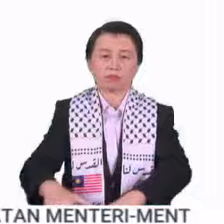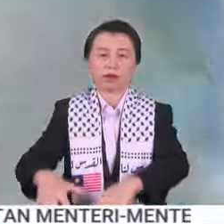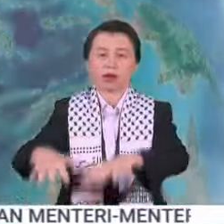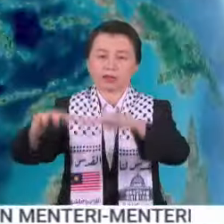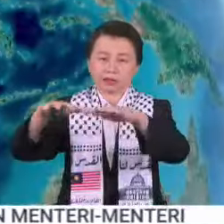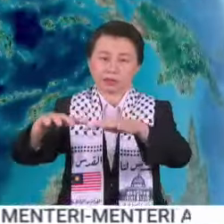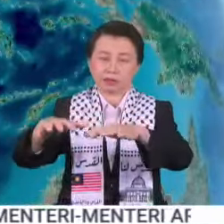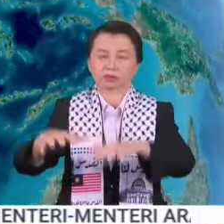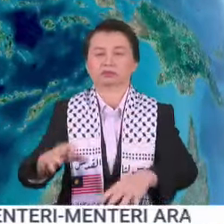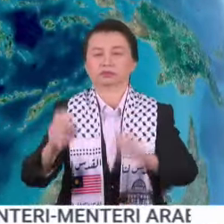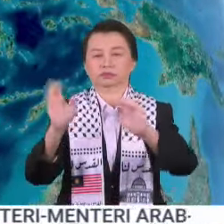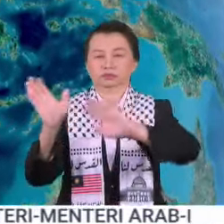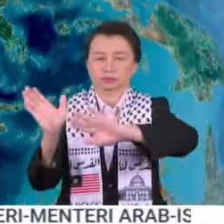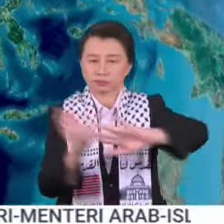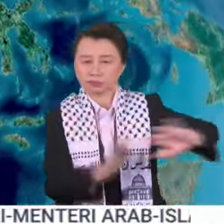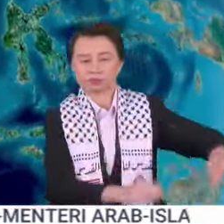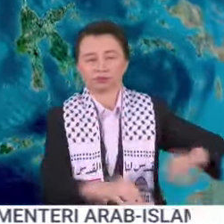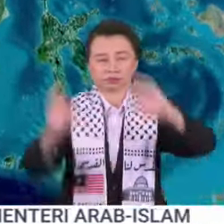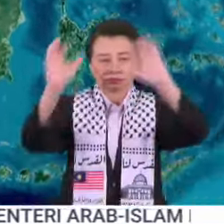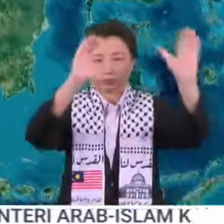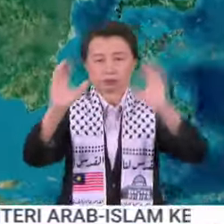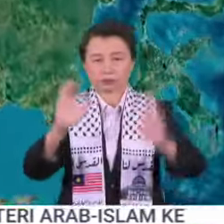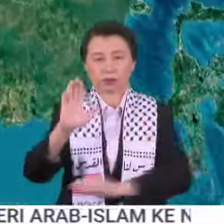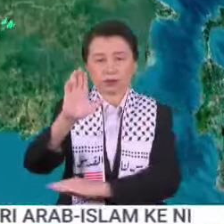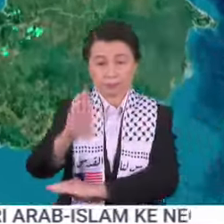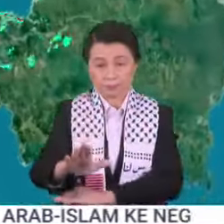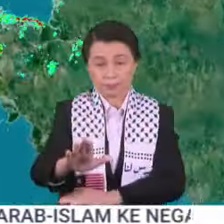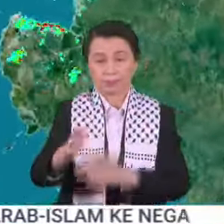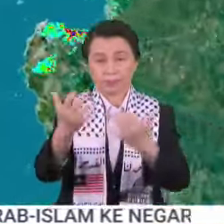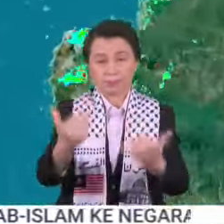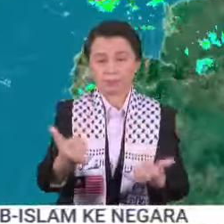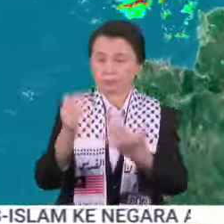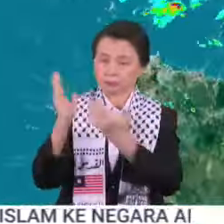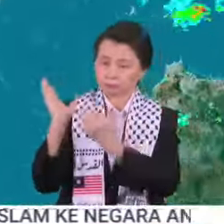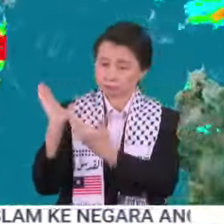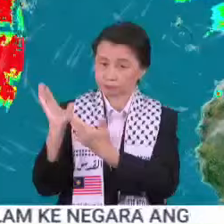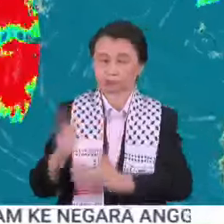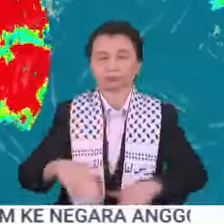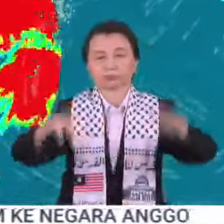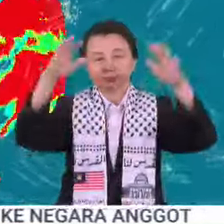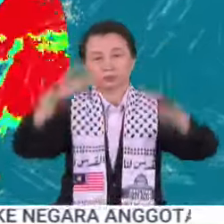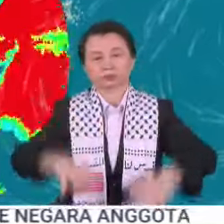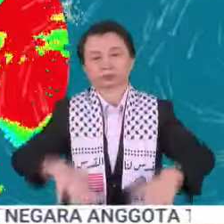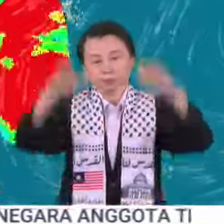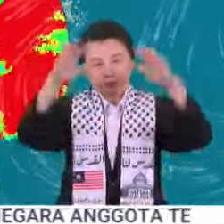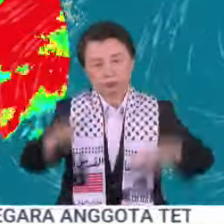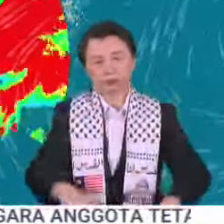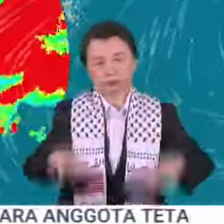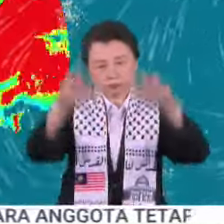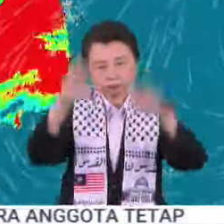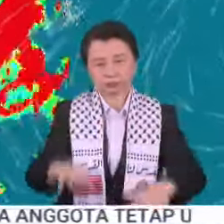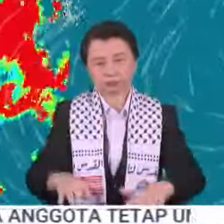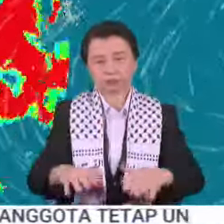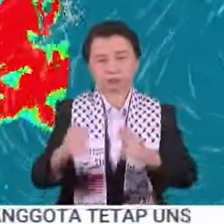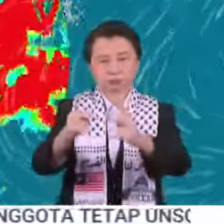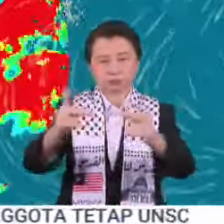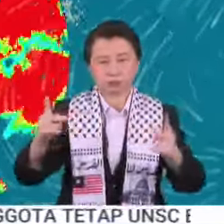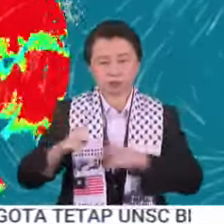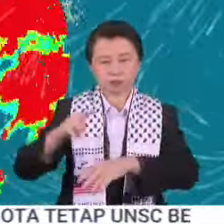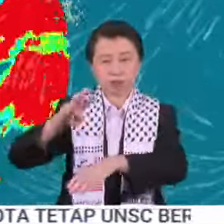kita perhatikan pula pada keadaan cuaca untuk petang ini. Selain hujan berterusan yang masih lagi berlaku di